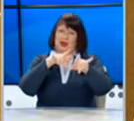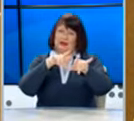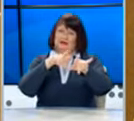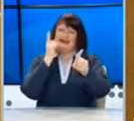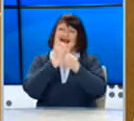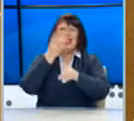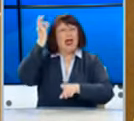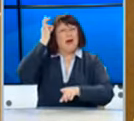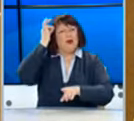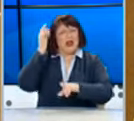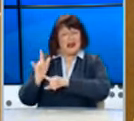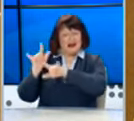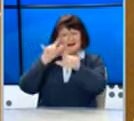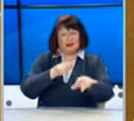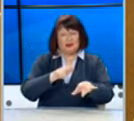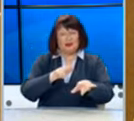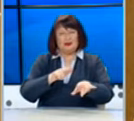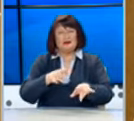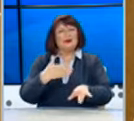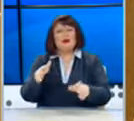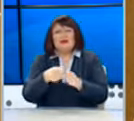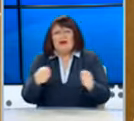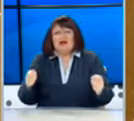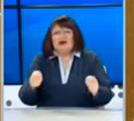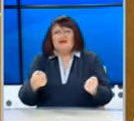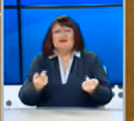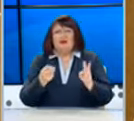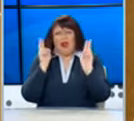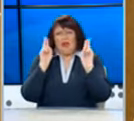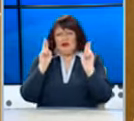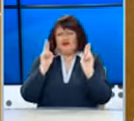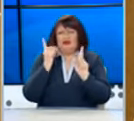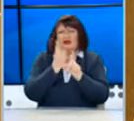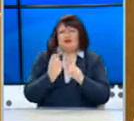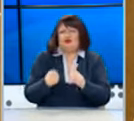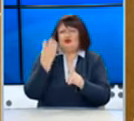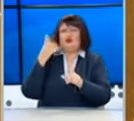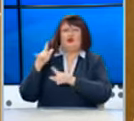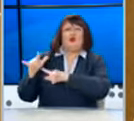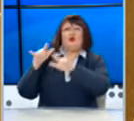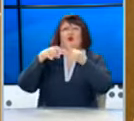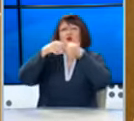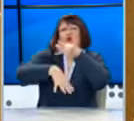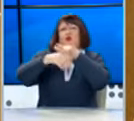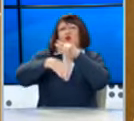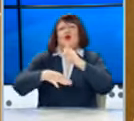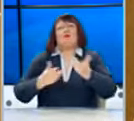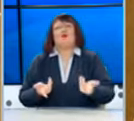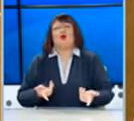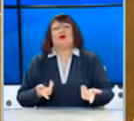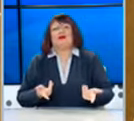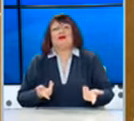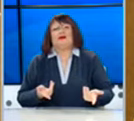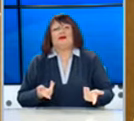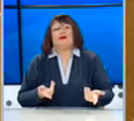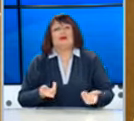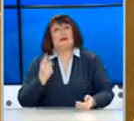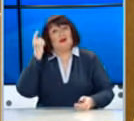για να λάβουμε μέτρα πότε και να έχουμε επαρκή μέσα. Ή εκτός αν θεωρούμε ότι είναι απολύτως